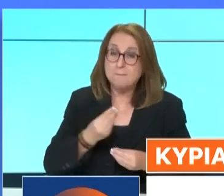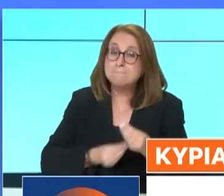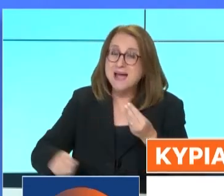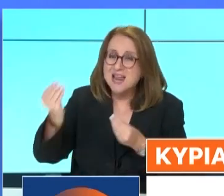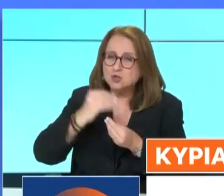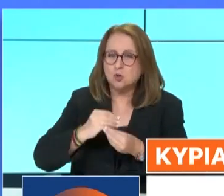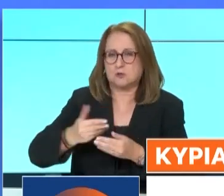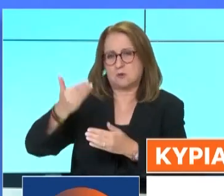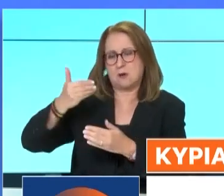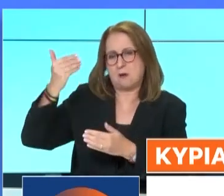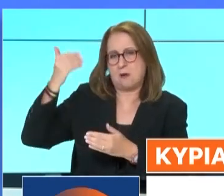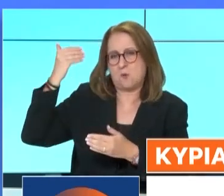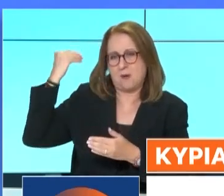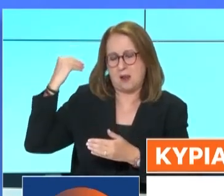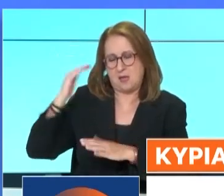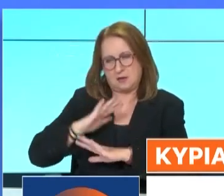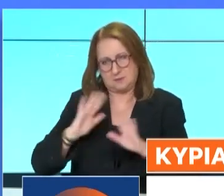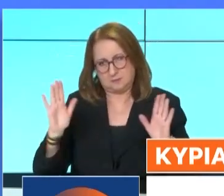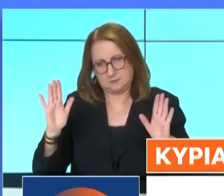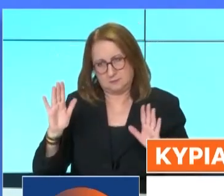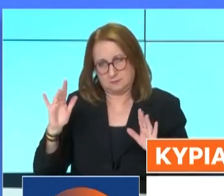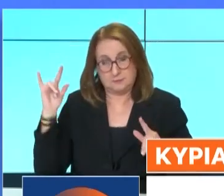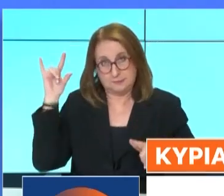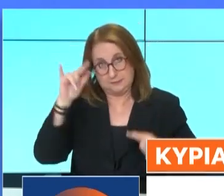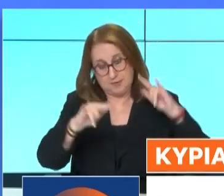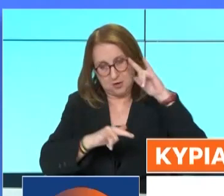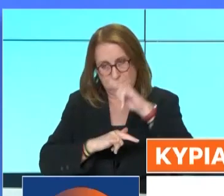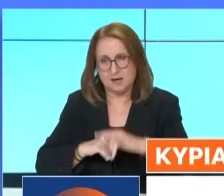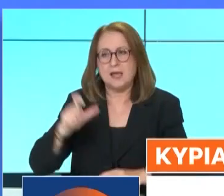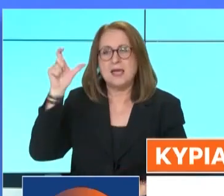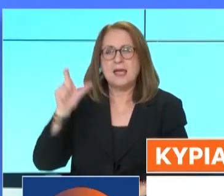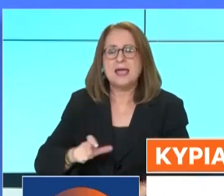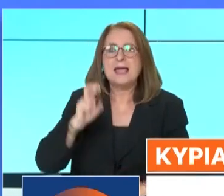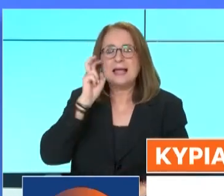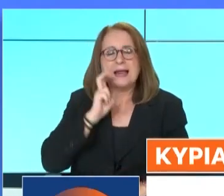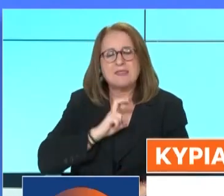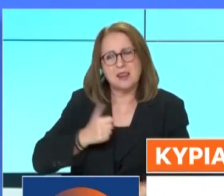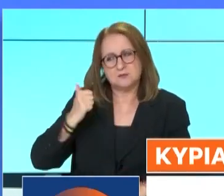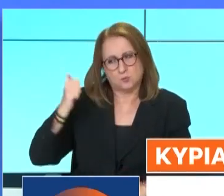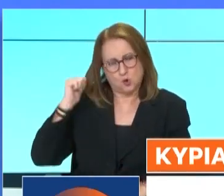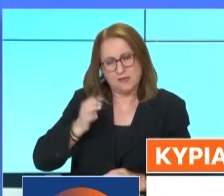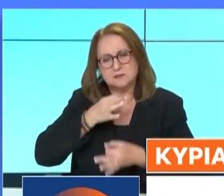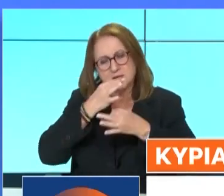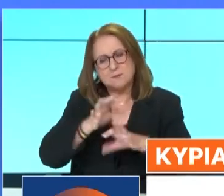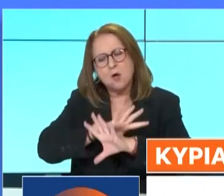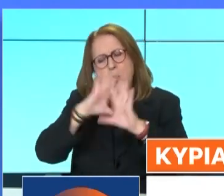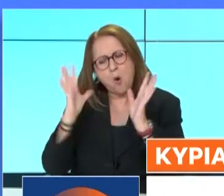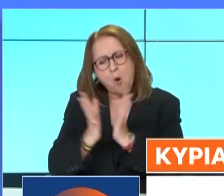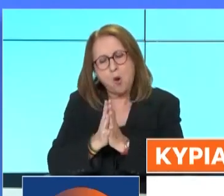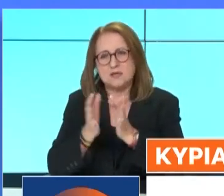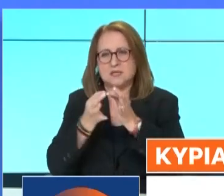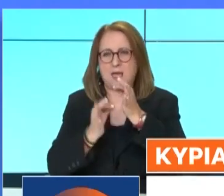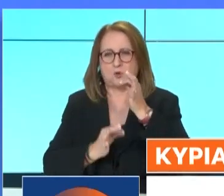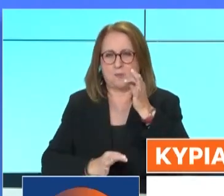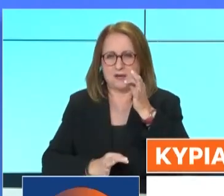φορά. Ο κ. Χαρδαλιάς εξήγησε, πιστεύω δίνοντας όλα τα σχετικά στοιχεία, ότι όλα αυτά τα